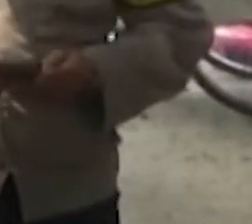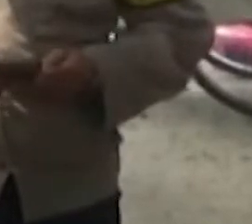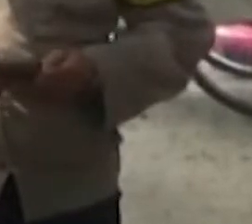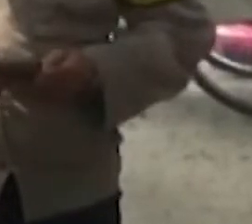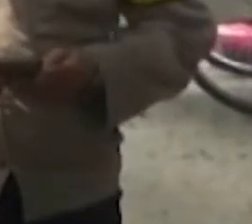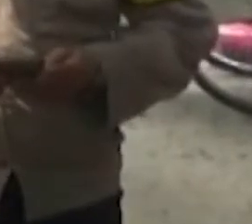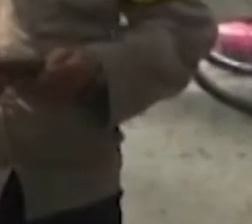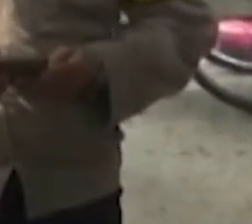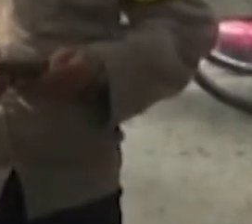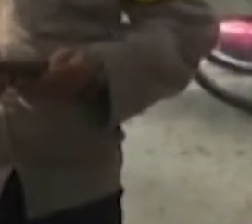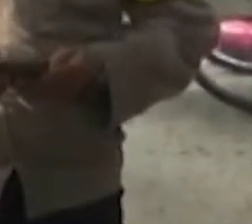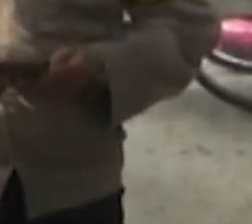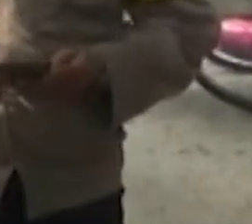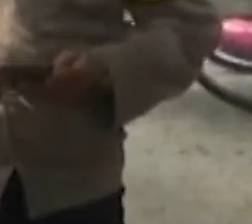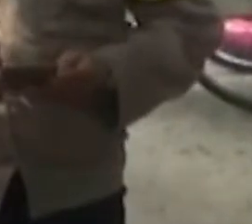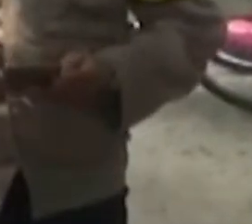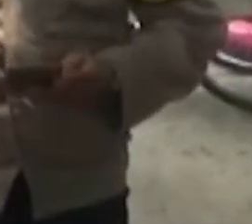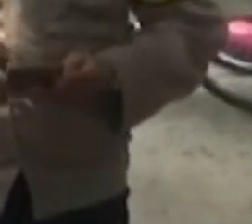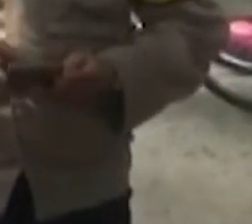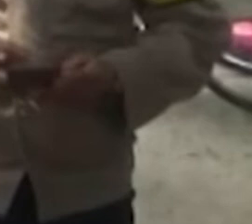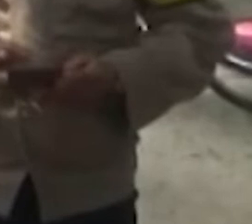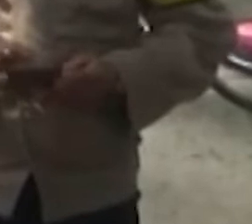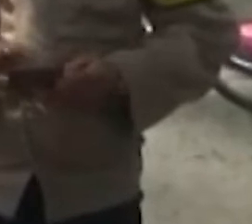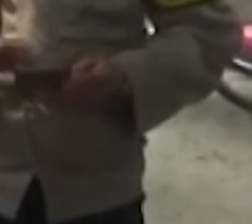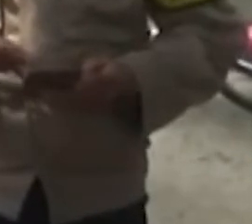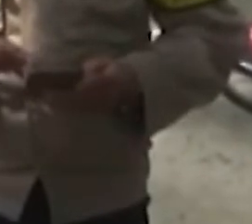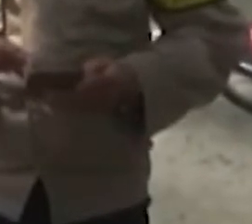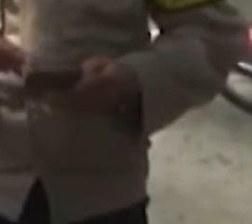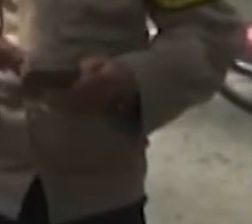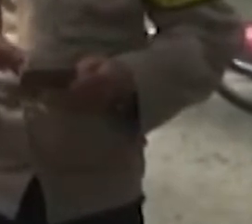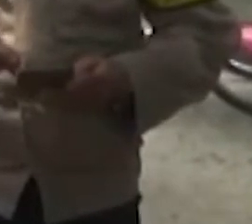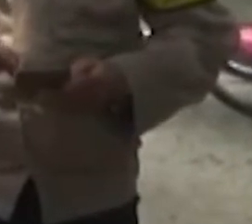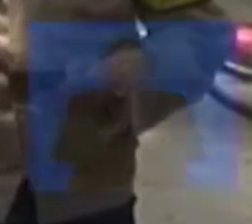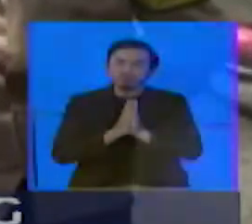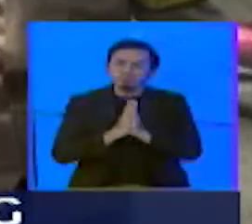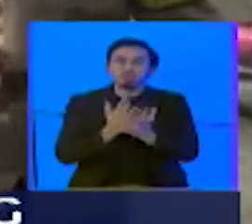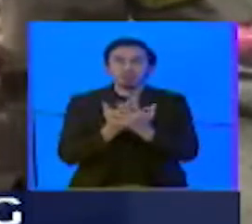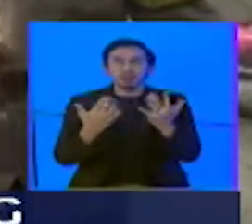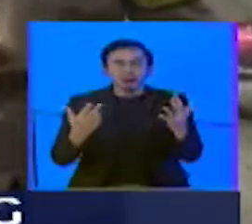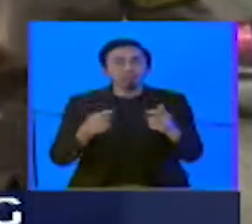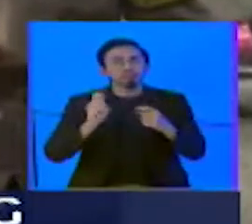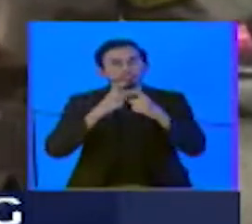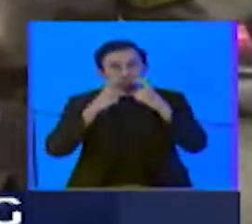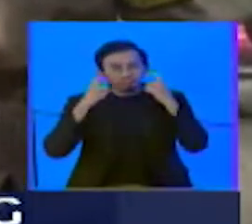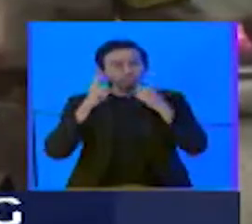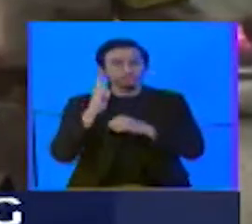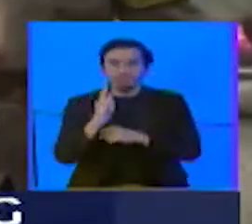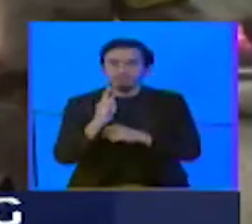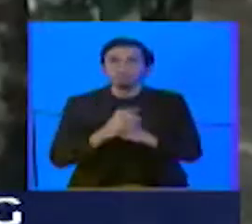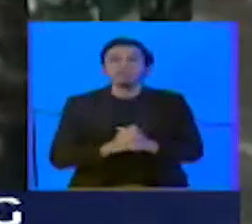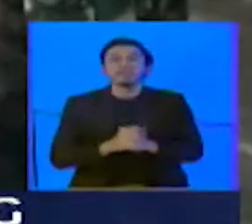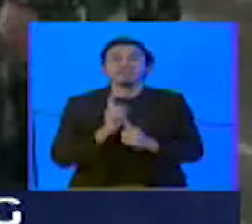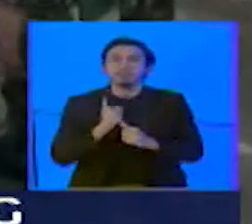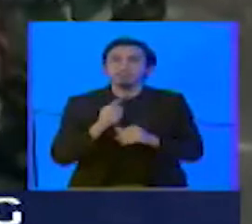Persuasif, masih kita perlukan masuk dengan menggunakan masker sesuai dengan SOP dan ketentuan dari